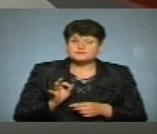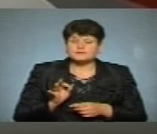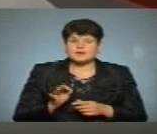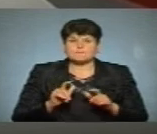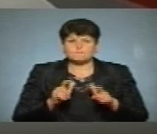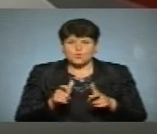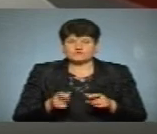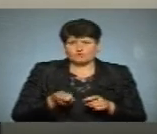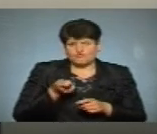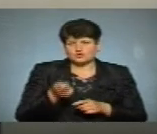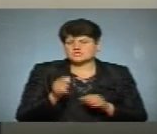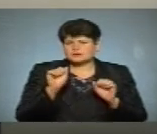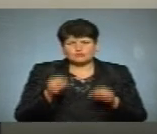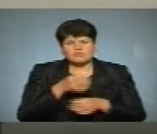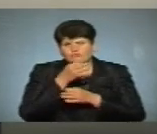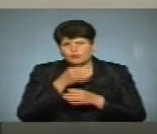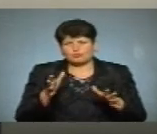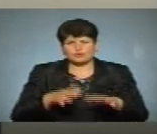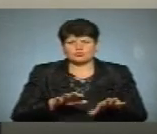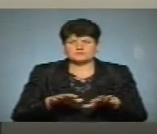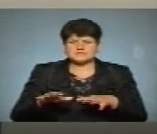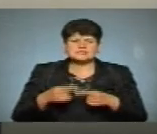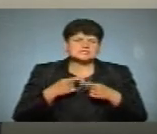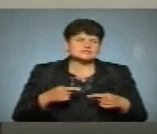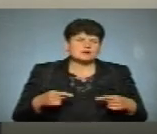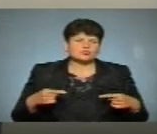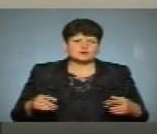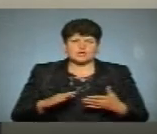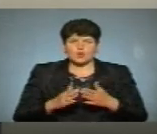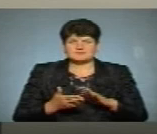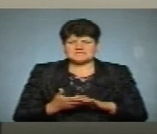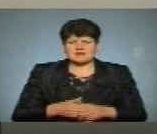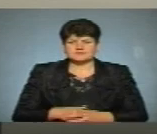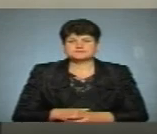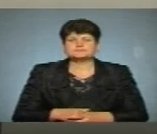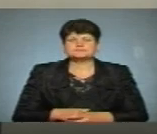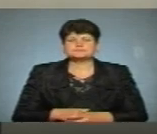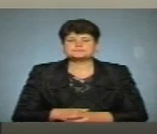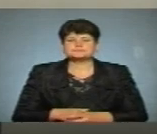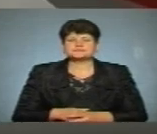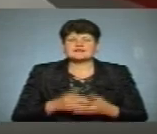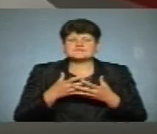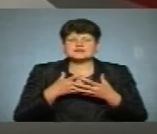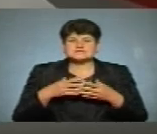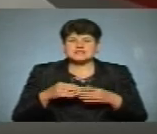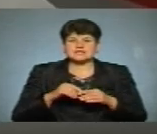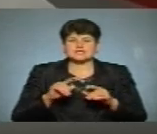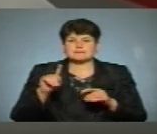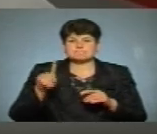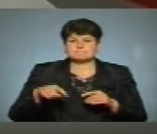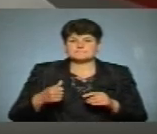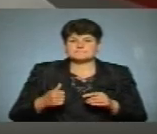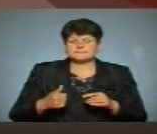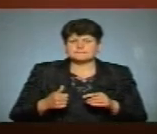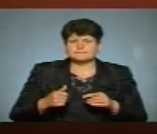повістку вручити можна в будь-якому місці і за будь-яких обставин. Весняний призов на військову службу